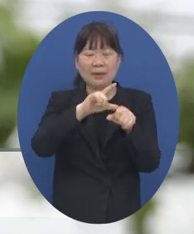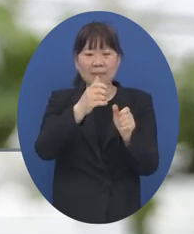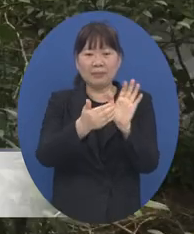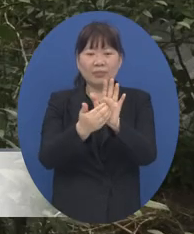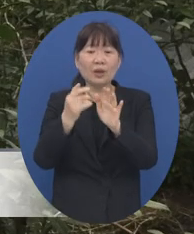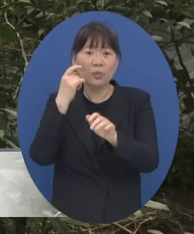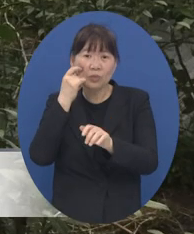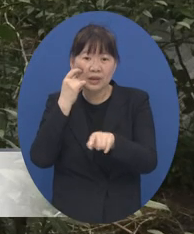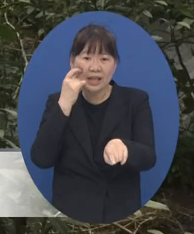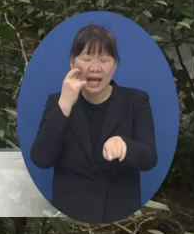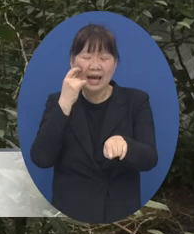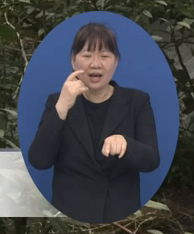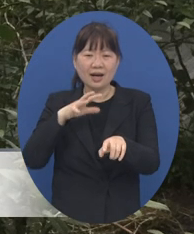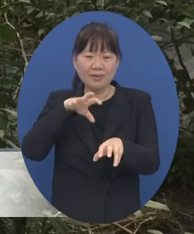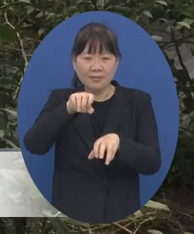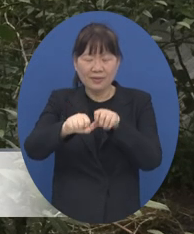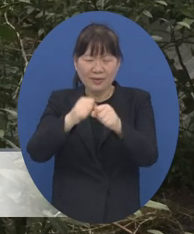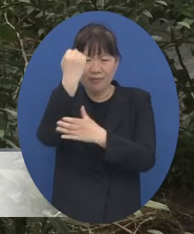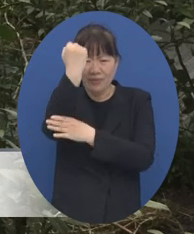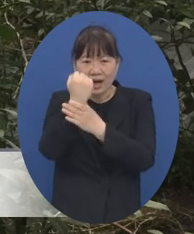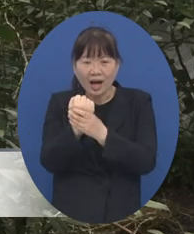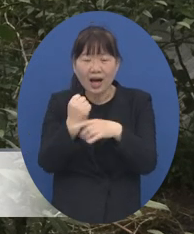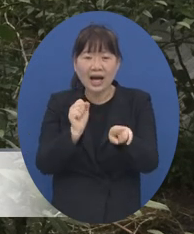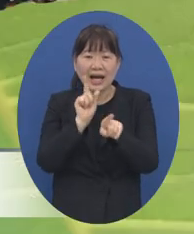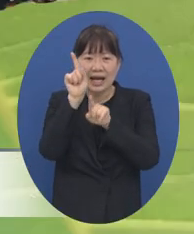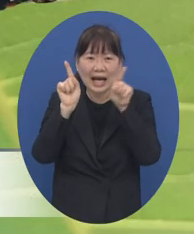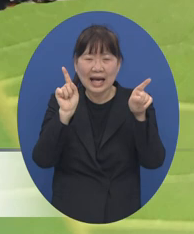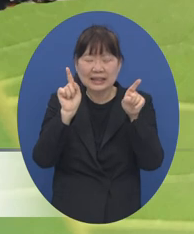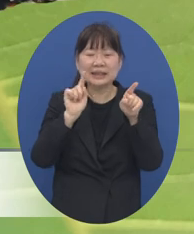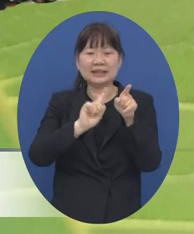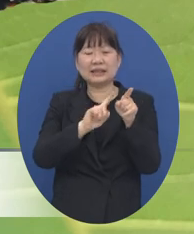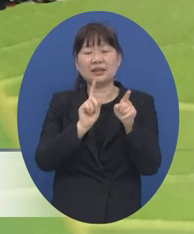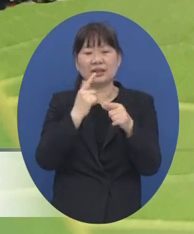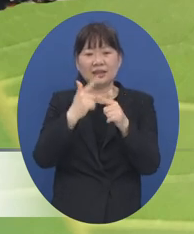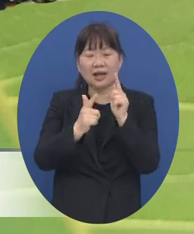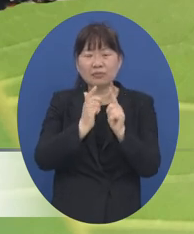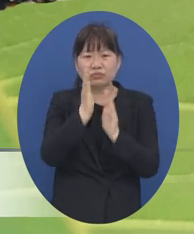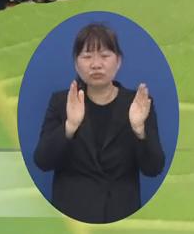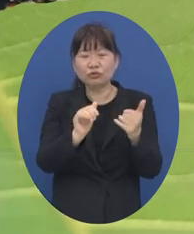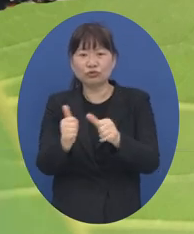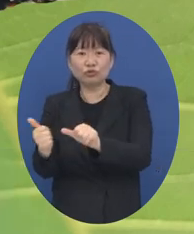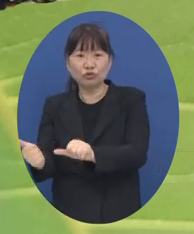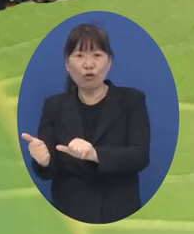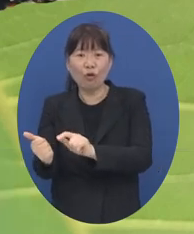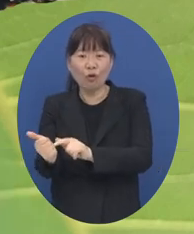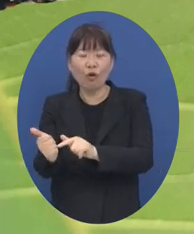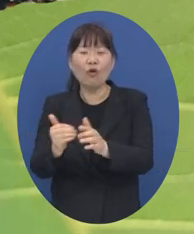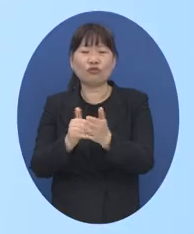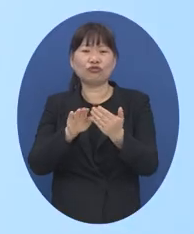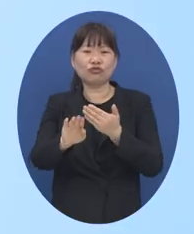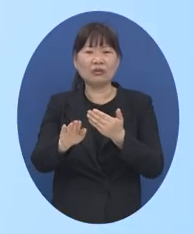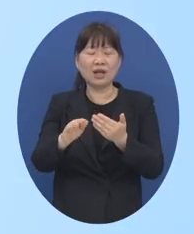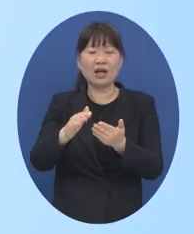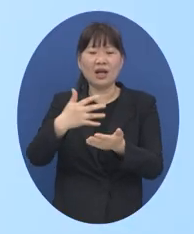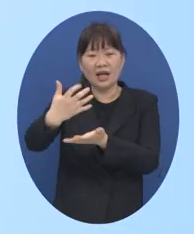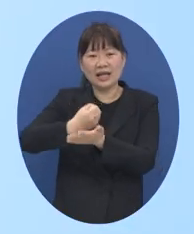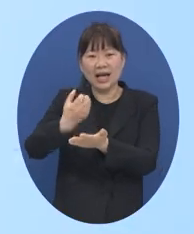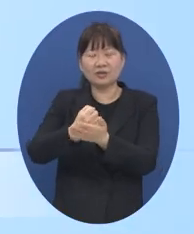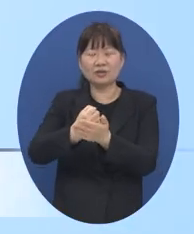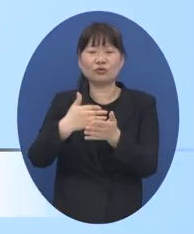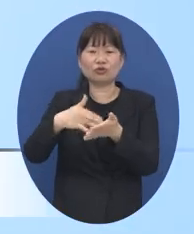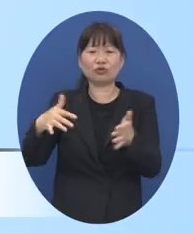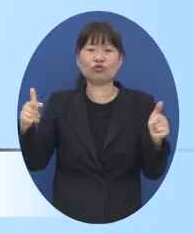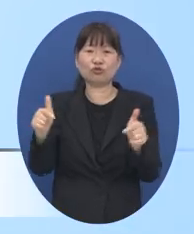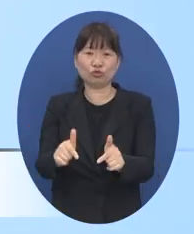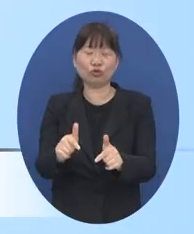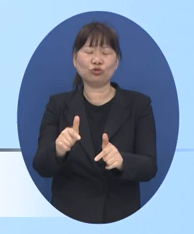습격받으면 가지나 열매를 흡집해 식물을 고사시키고 이는 결국 생산량 피해로 이어집니다. 올해 경기